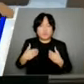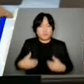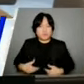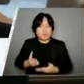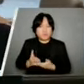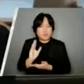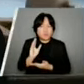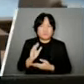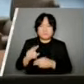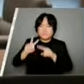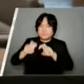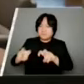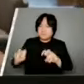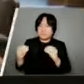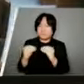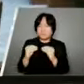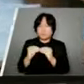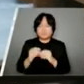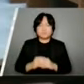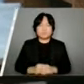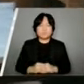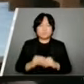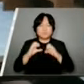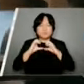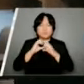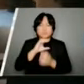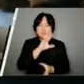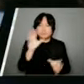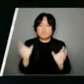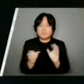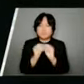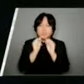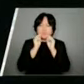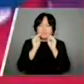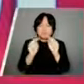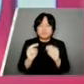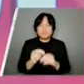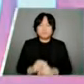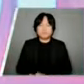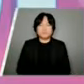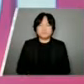sa GMA Integrated News, Mark Salazar, ang inyong saksi.